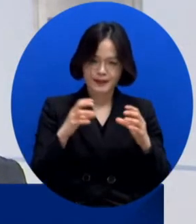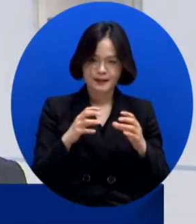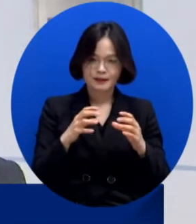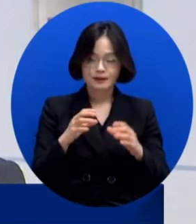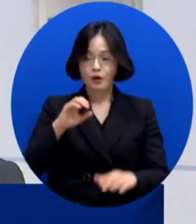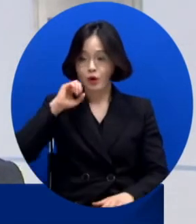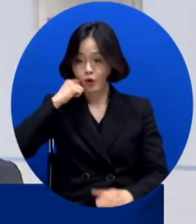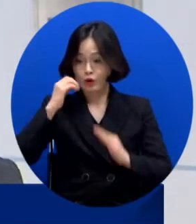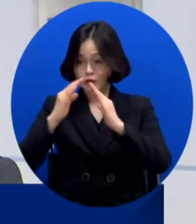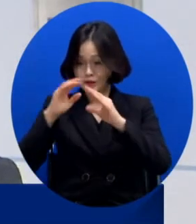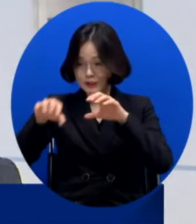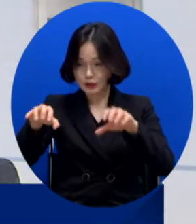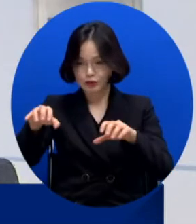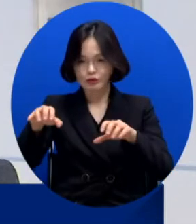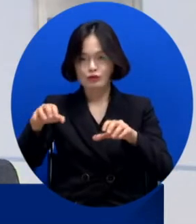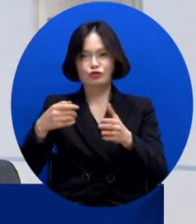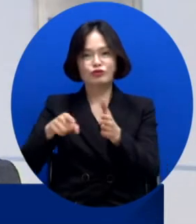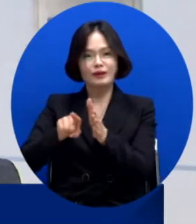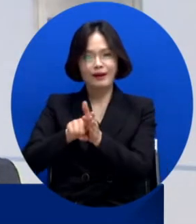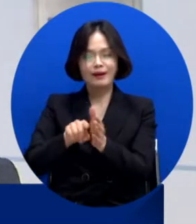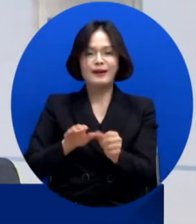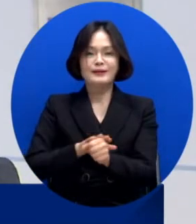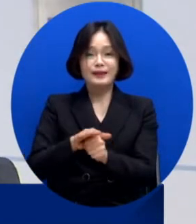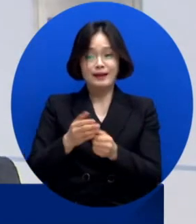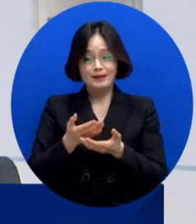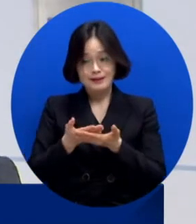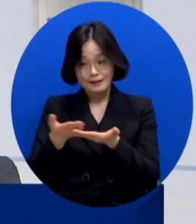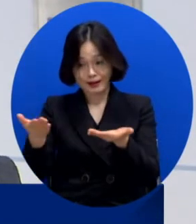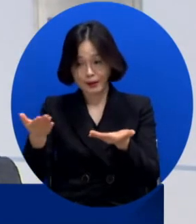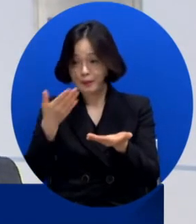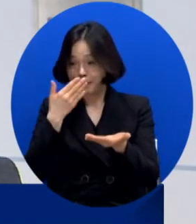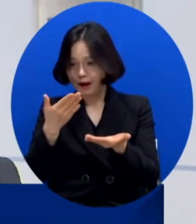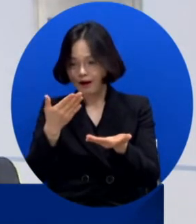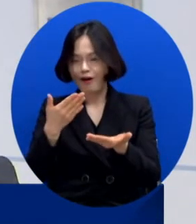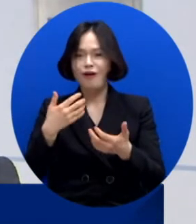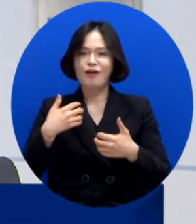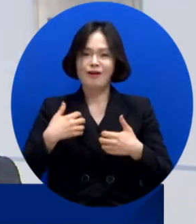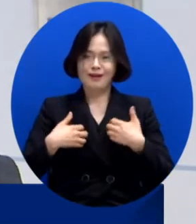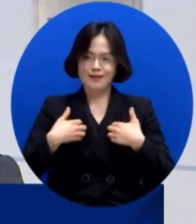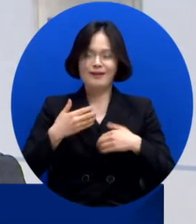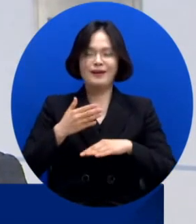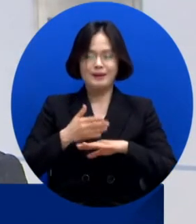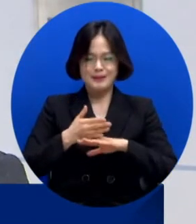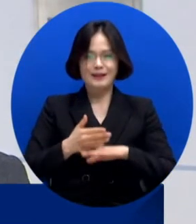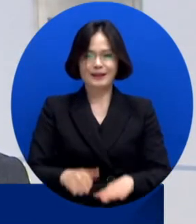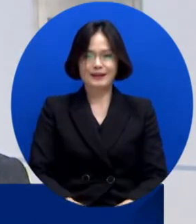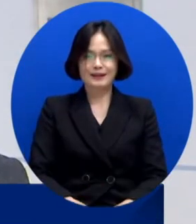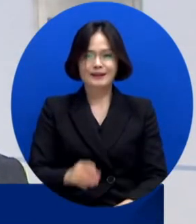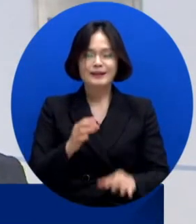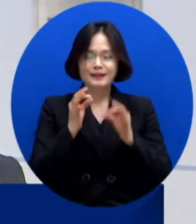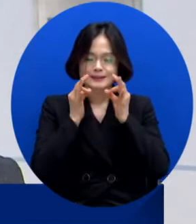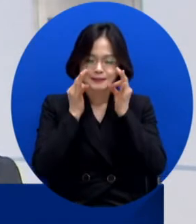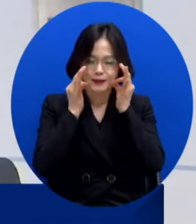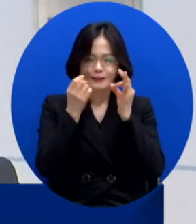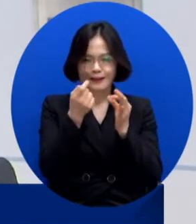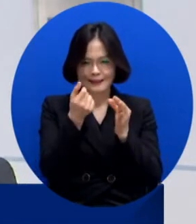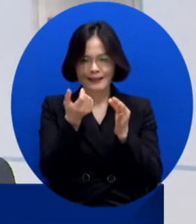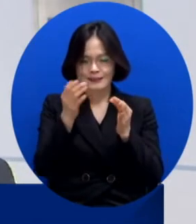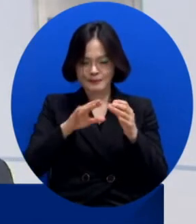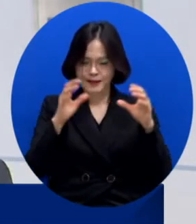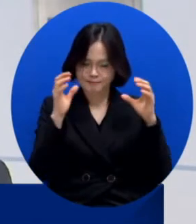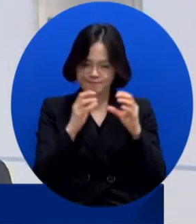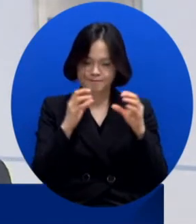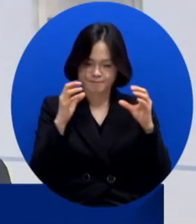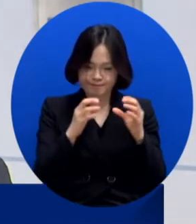어려운 이웃들과 함께 이렇게 사랑을 나눌 수 있는 기회가 주어져서 참 감사하고요. 이번에 작은 정성이지만 이것을 통해서